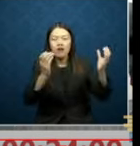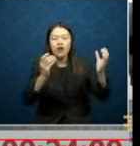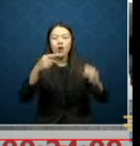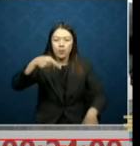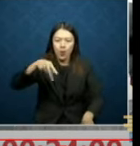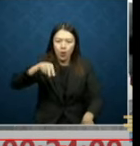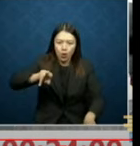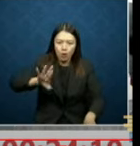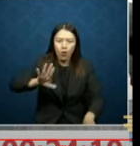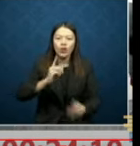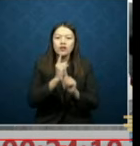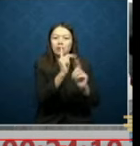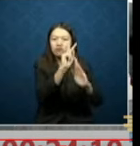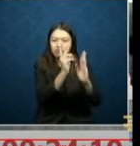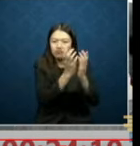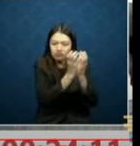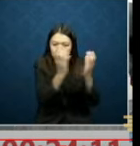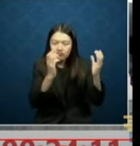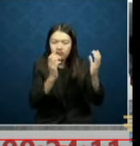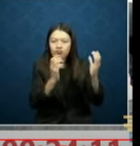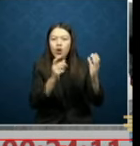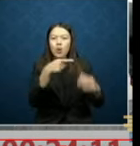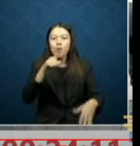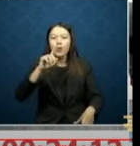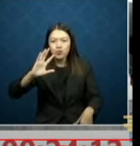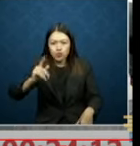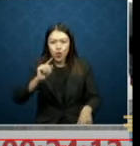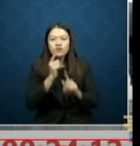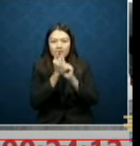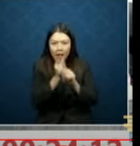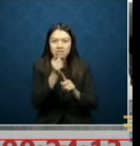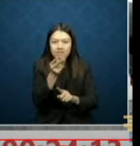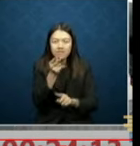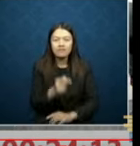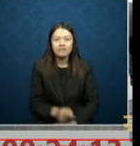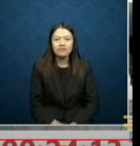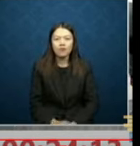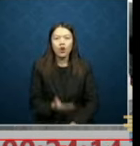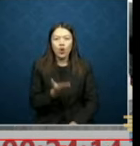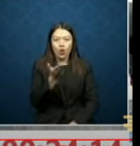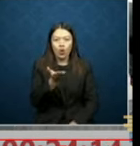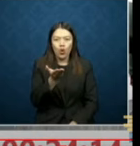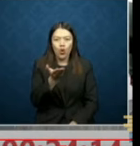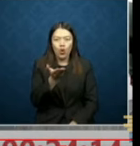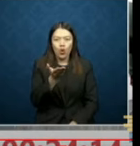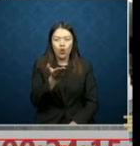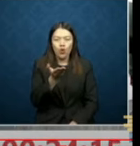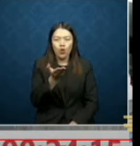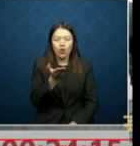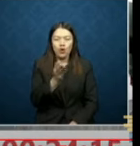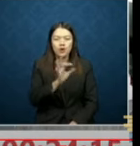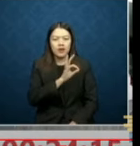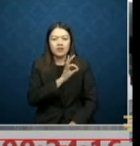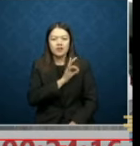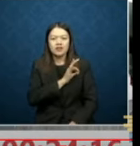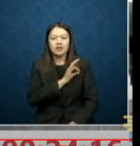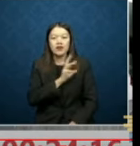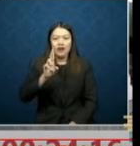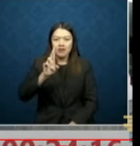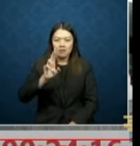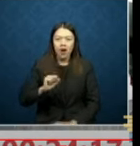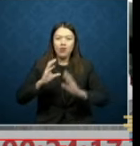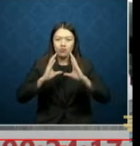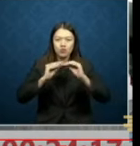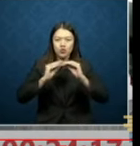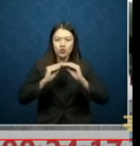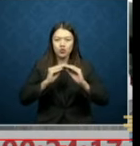ชบัญญัติประกอบรัฐธรรมนูญว่าด้วยการป้องกันและปราบปรามการทุจริตขออ้างสมาชิกรัฐสภาในที่ประชุมร่วมรัฐสภ